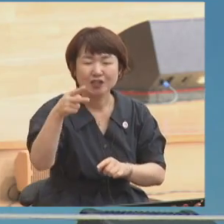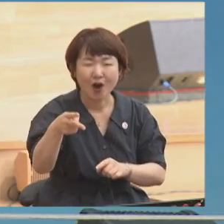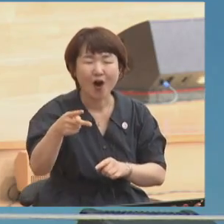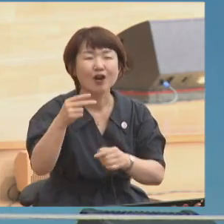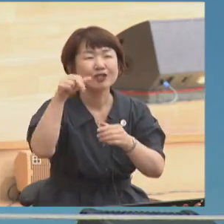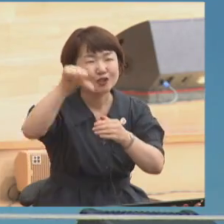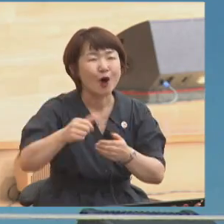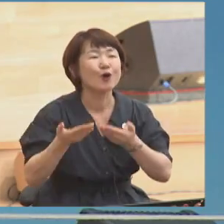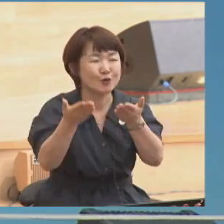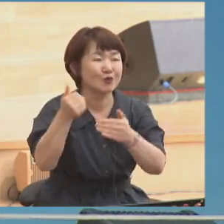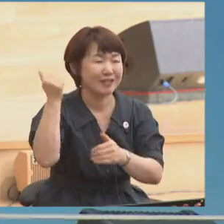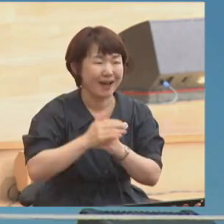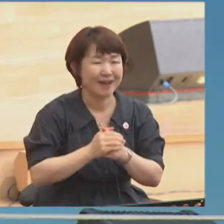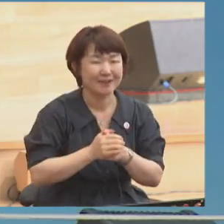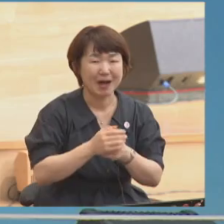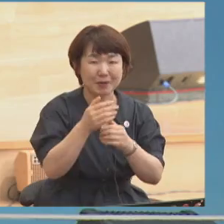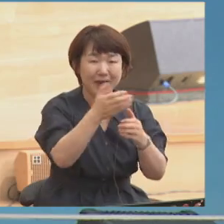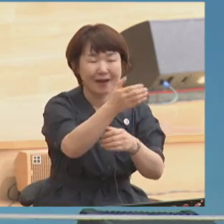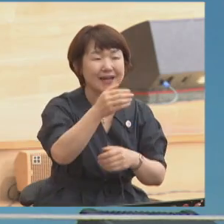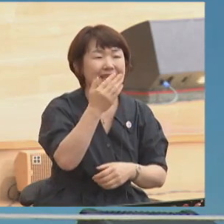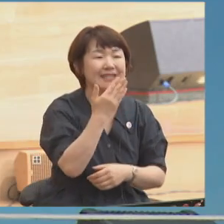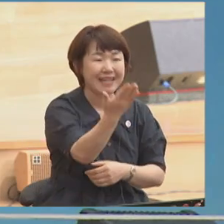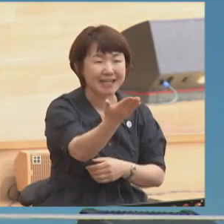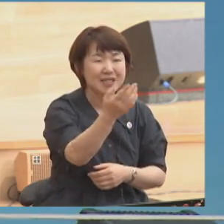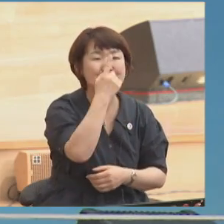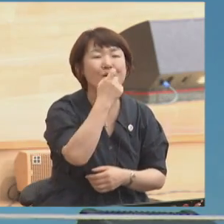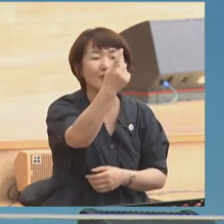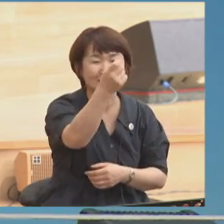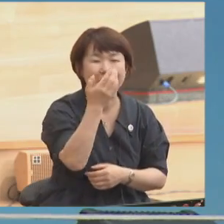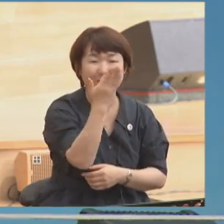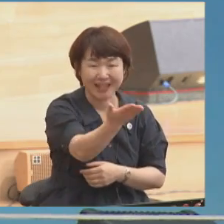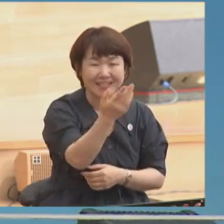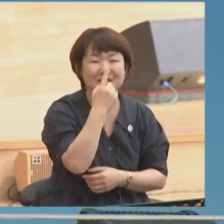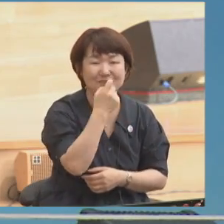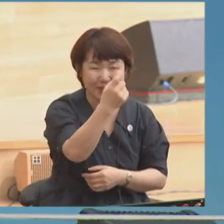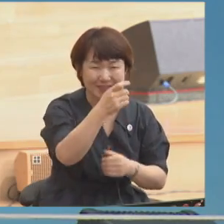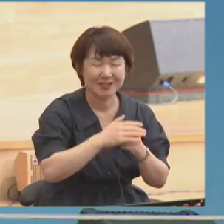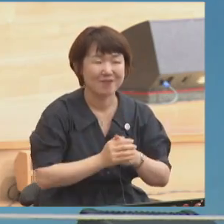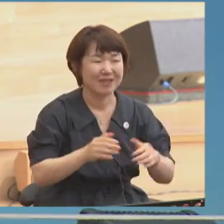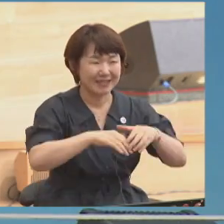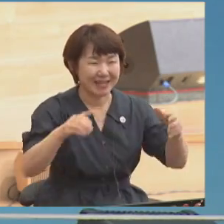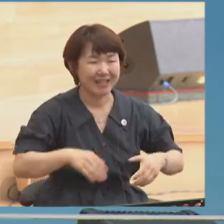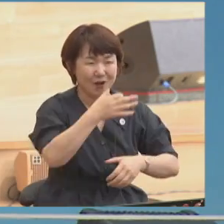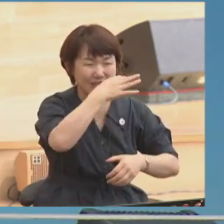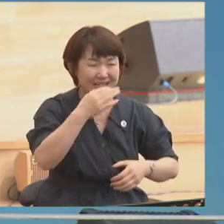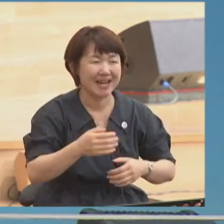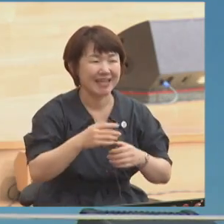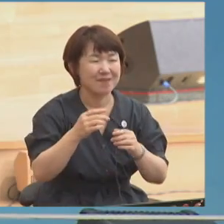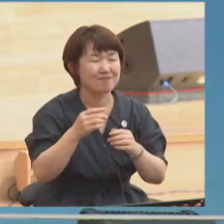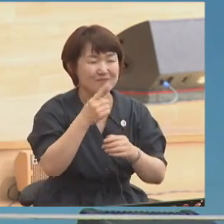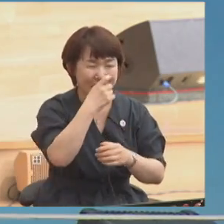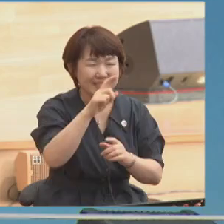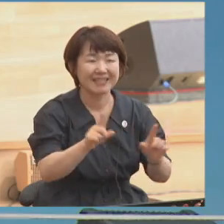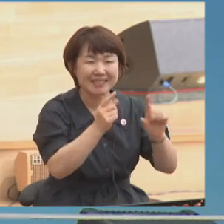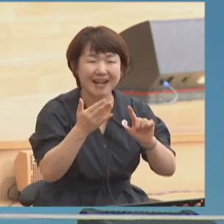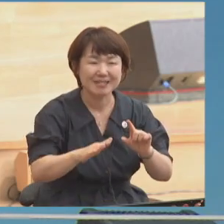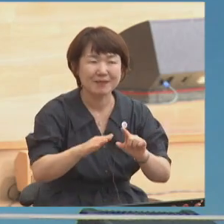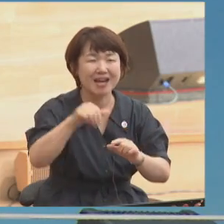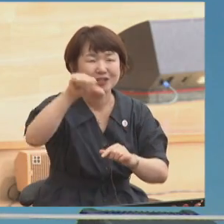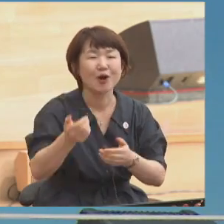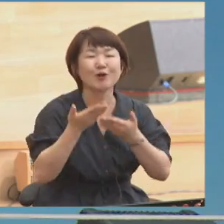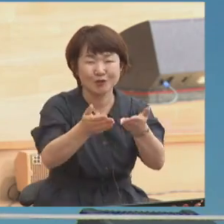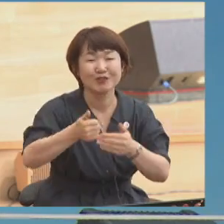한번 외쳐볼까요? 당신 멋져. 당신 멋져. 당신 멋져. 자, 그런데 당신 멋져 아무리